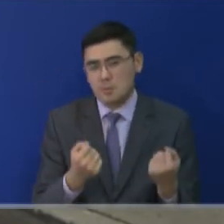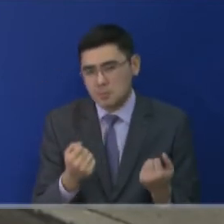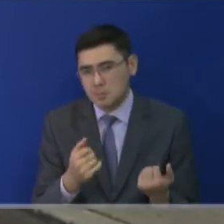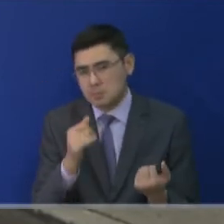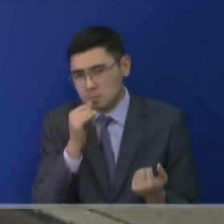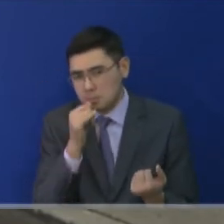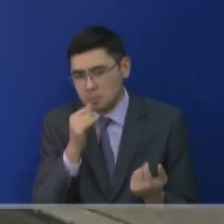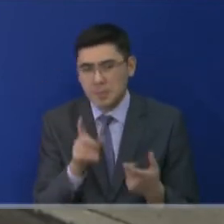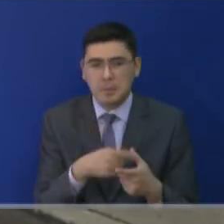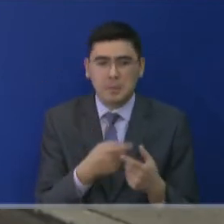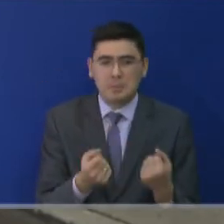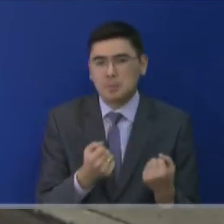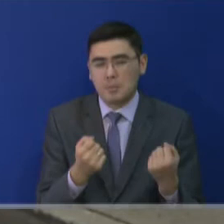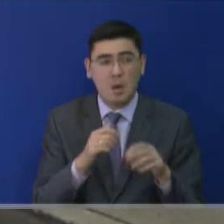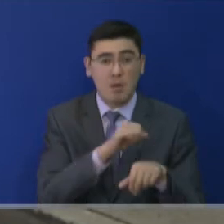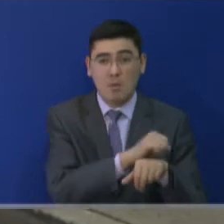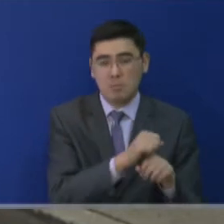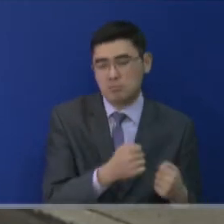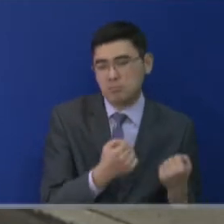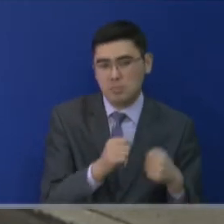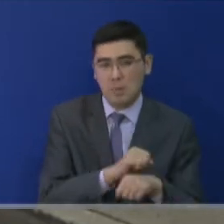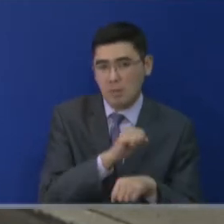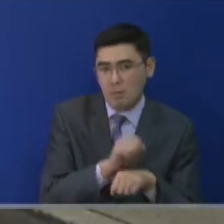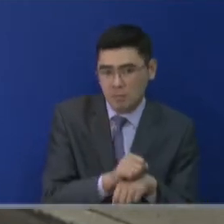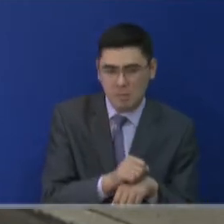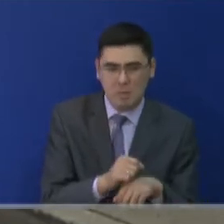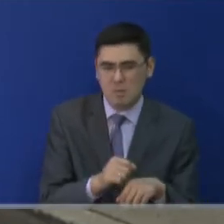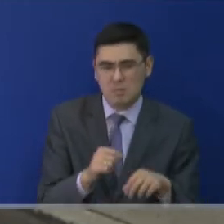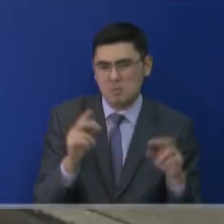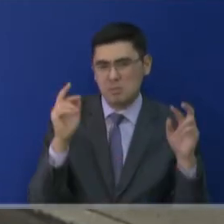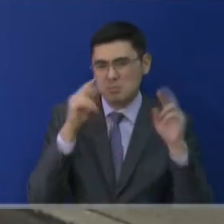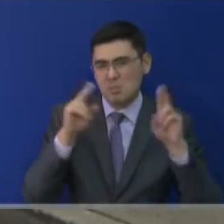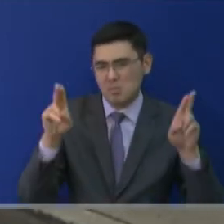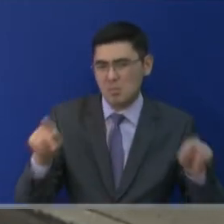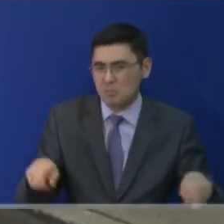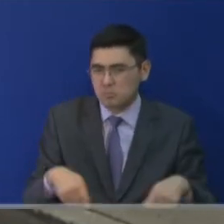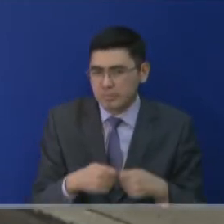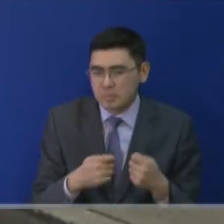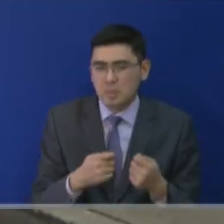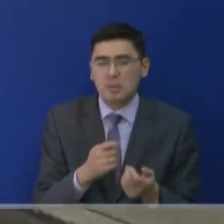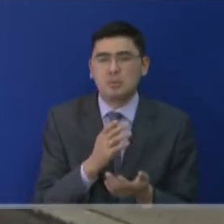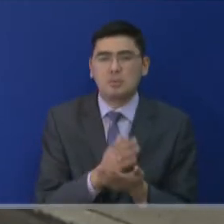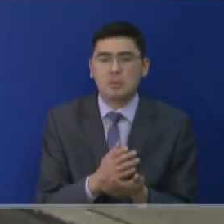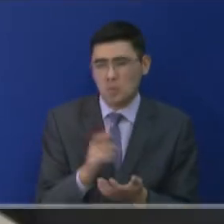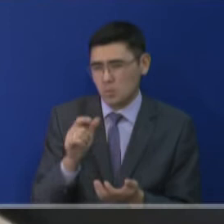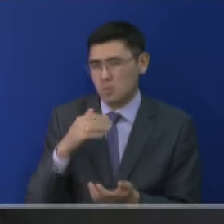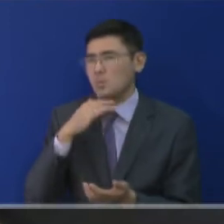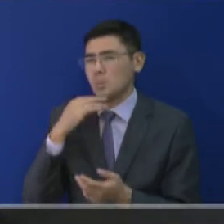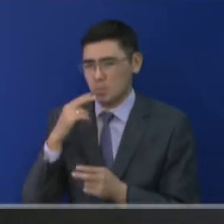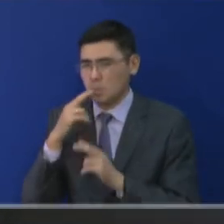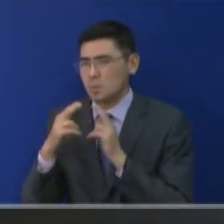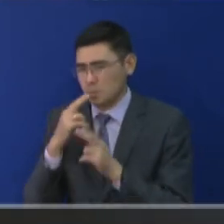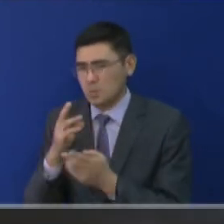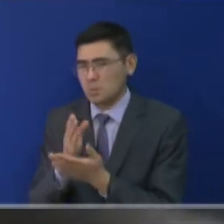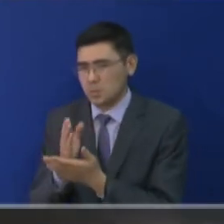содан кейін аялдамаға тоқтаған кезде жолда жүру ережесіне сай тоқтамайды сияқты шағымдар түсіп жатады. Жолда